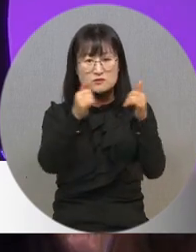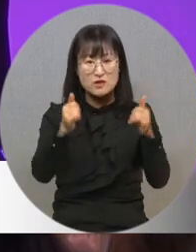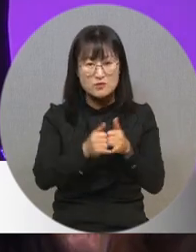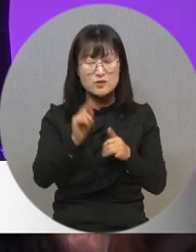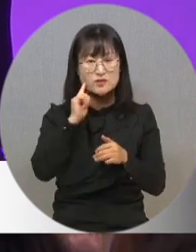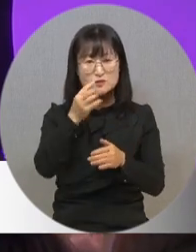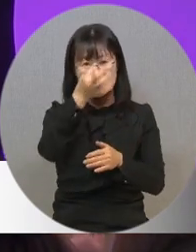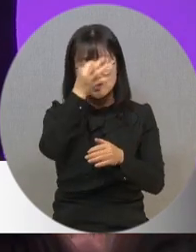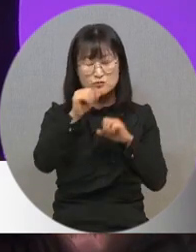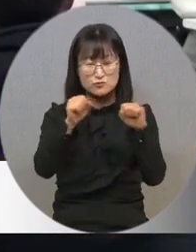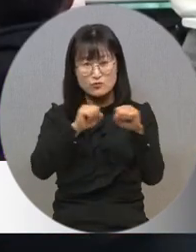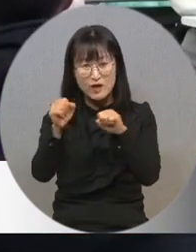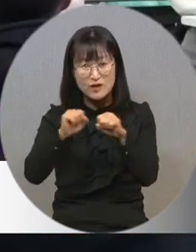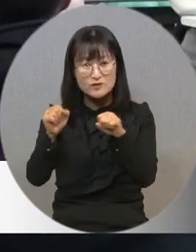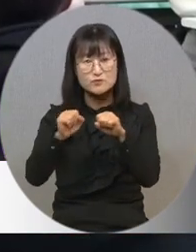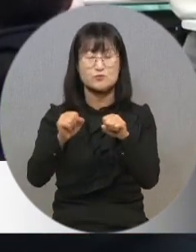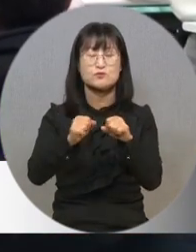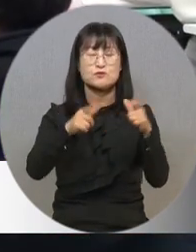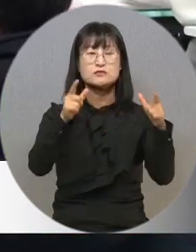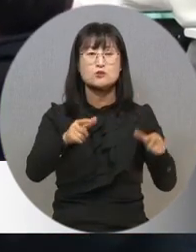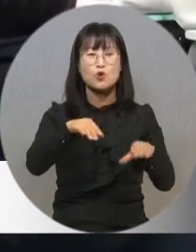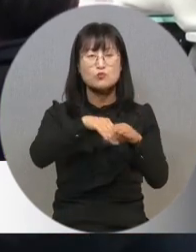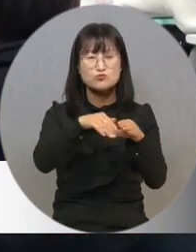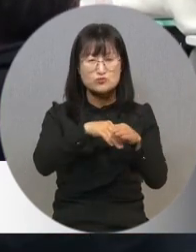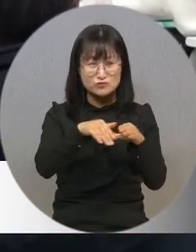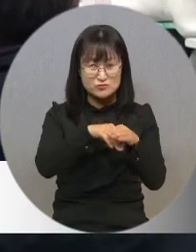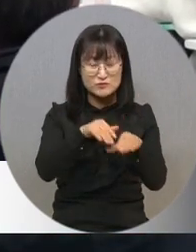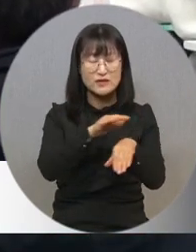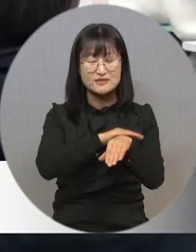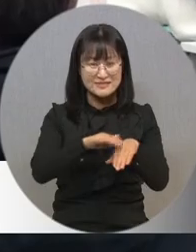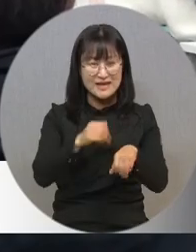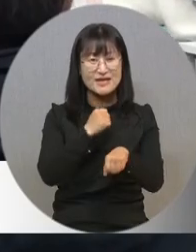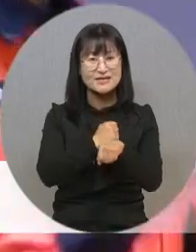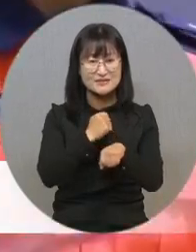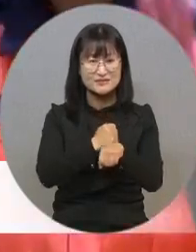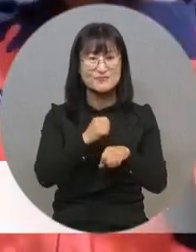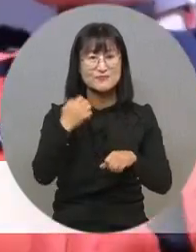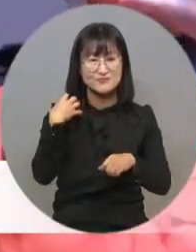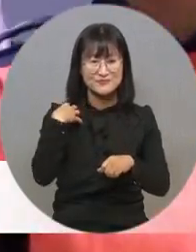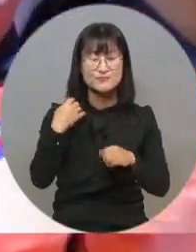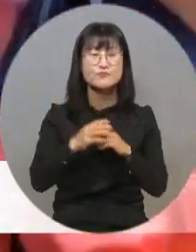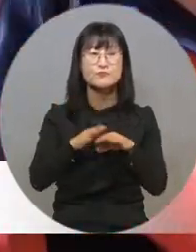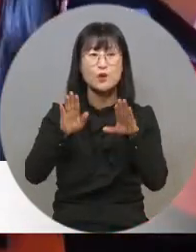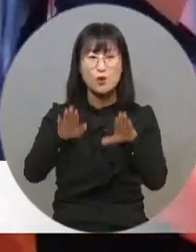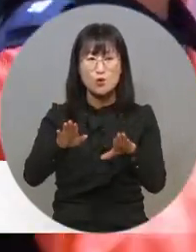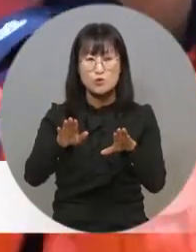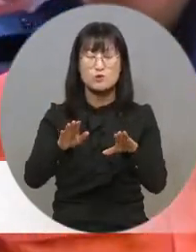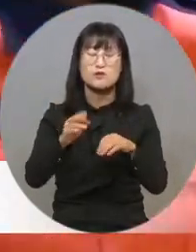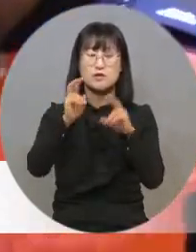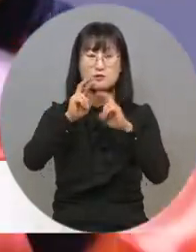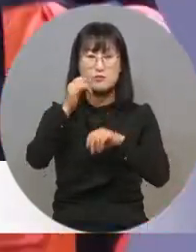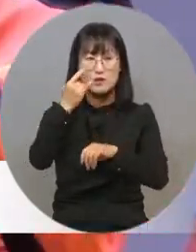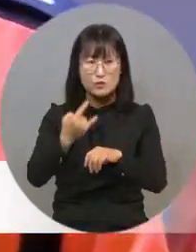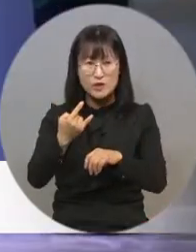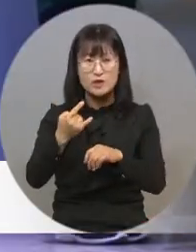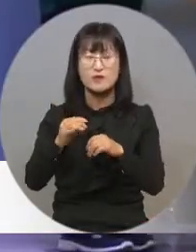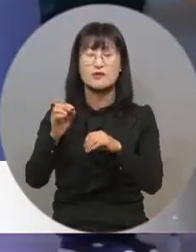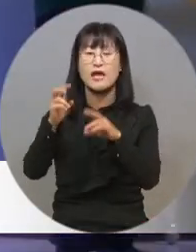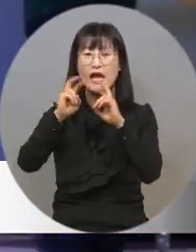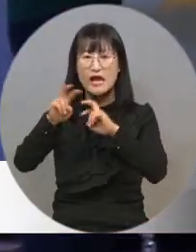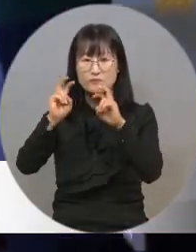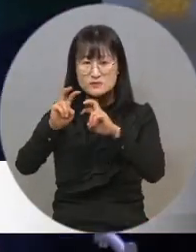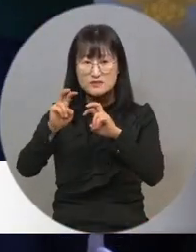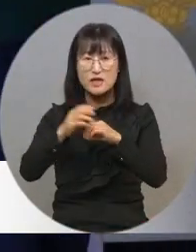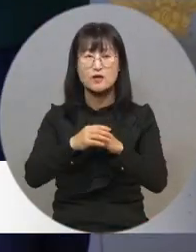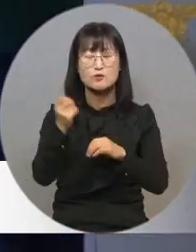예술인들의 활약으로 지역의 문화의 꽃을 피워내는 주인공입니다 오늘 음악회에는 소방대원 합상 동아리 리틀